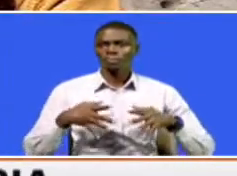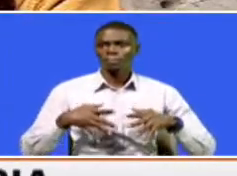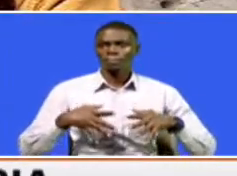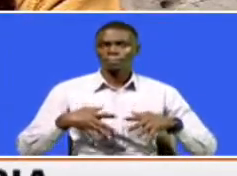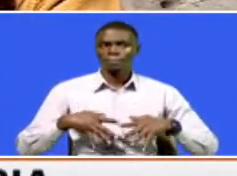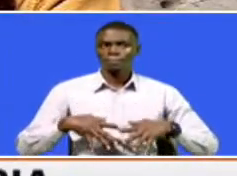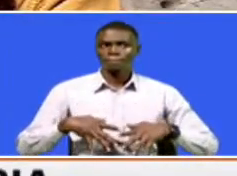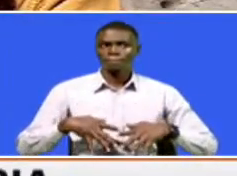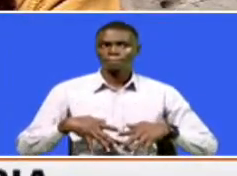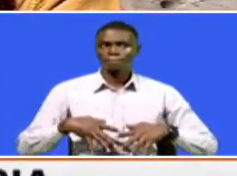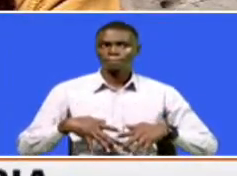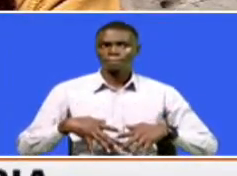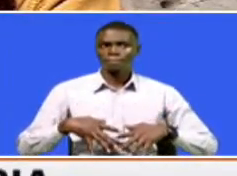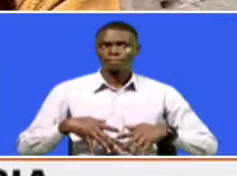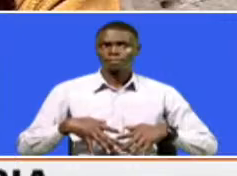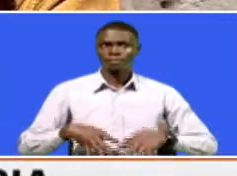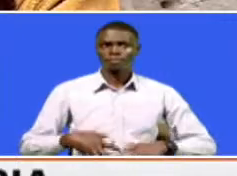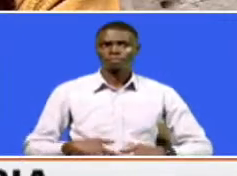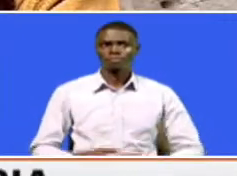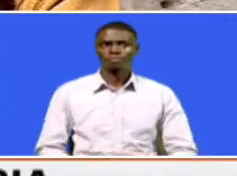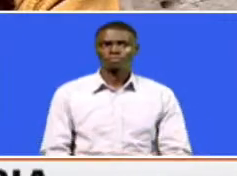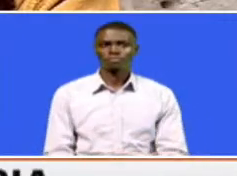mtu. Hata mama yangu marehemu.